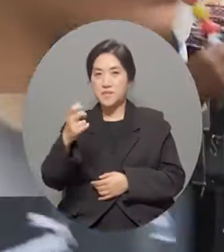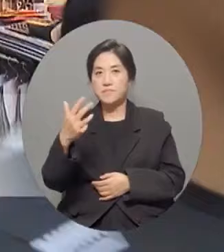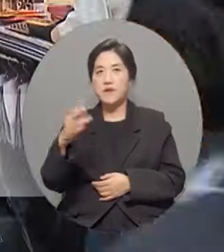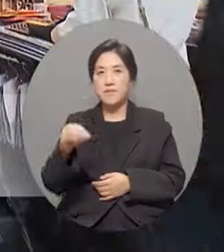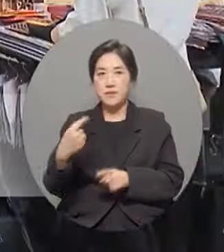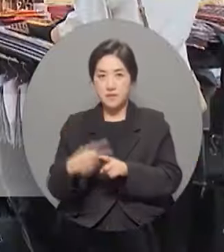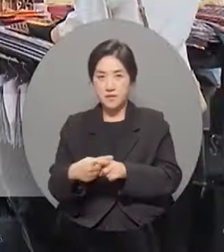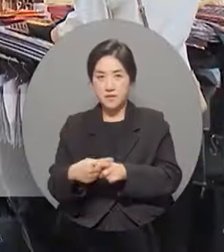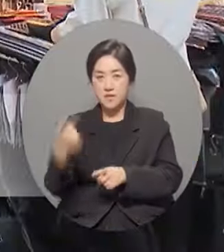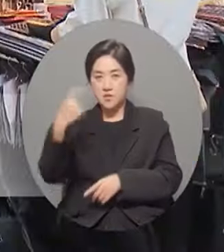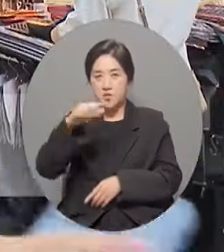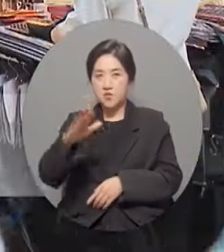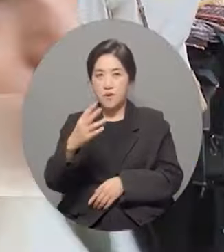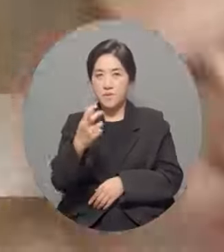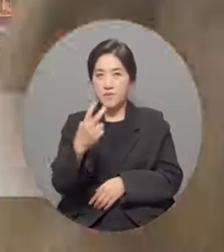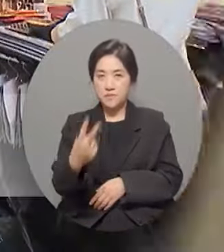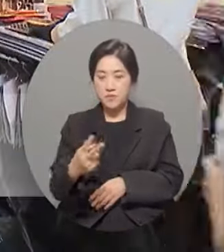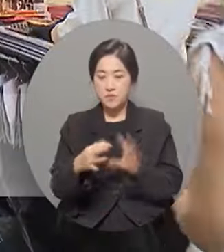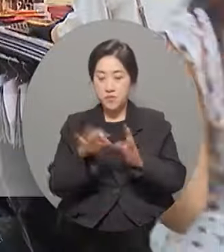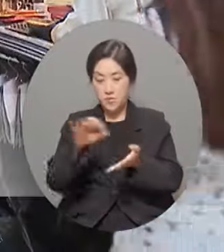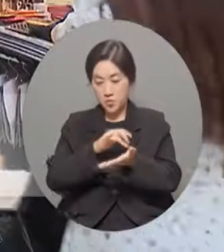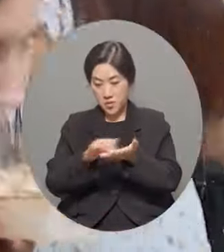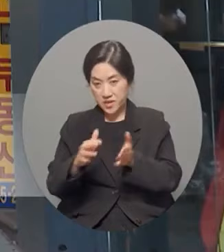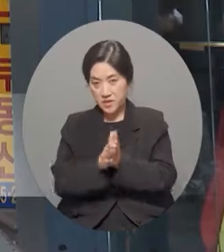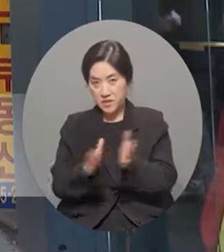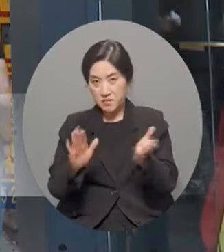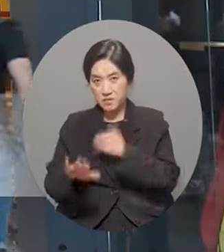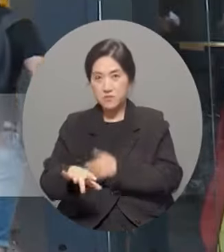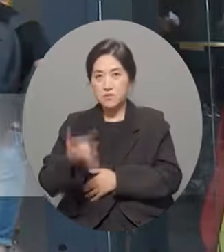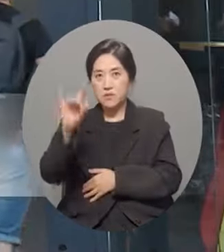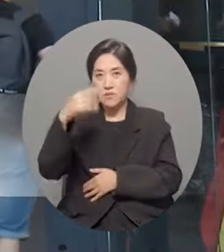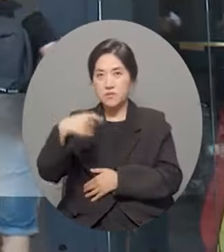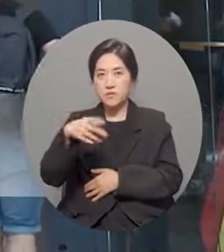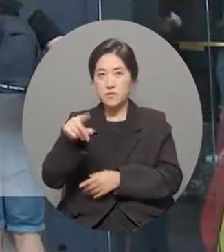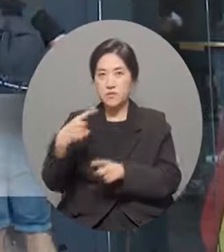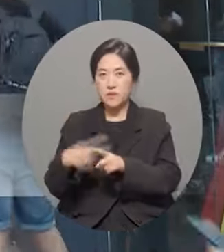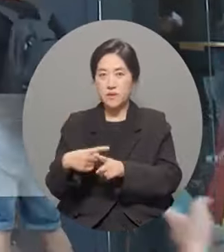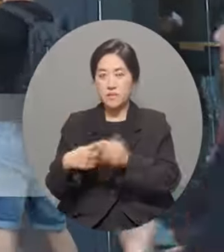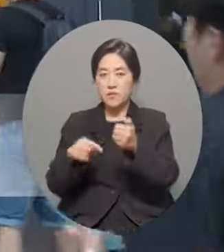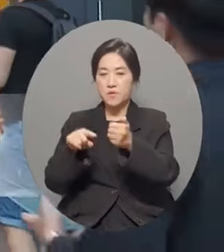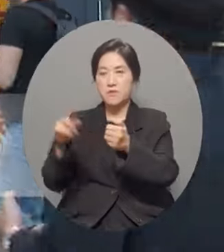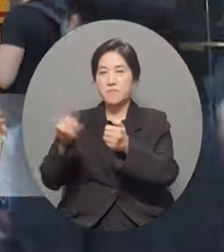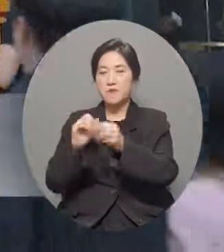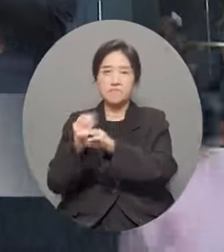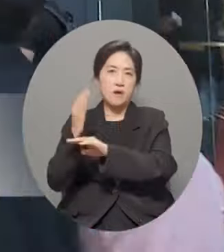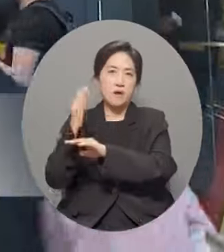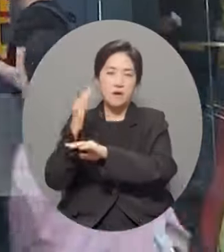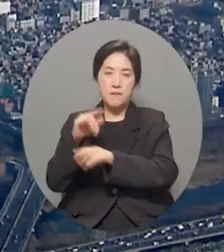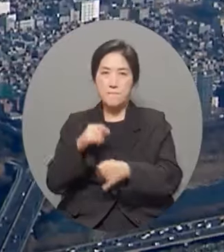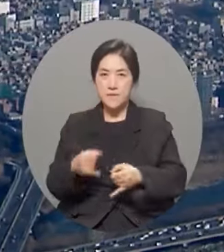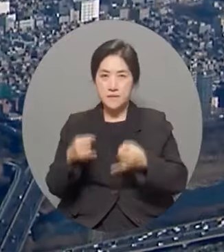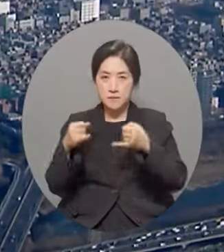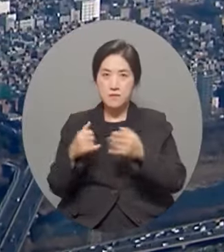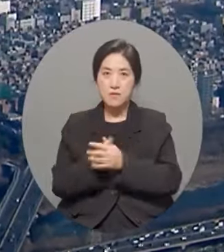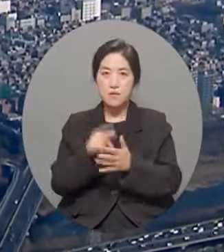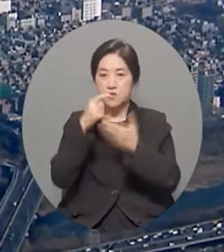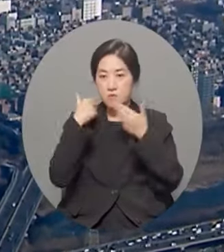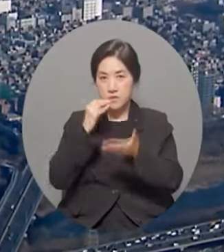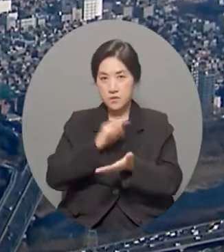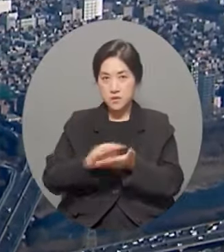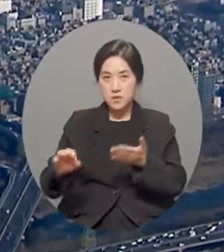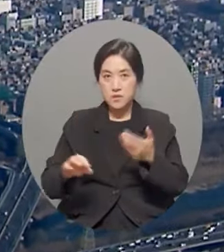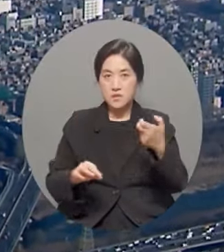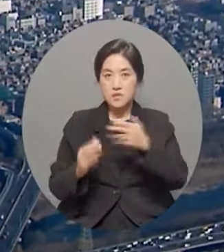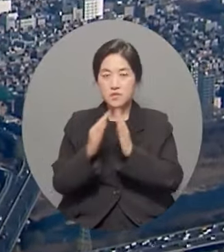인으로 1982년 관련 통계가 작성된 이후 처음으로 GDP 대비 50% 돌파했습니다 정부 지출을